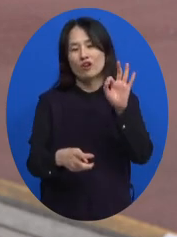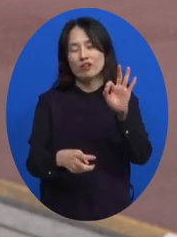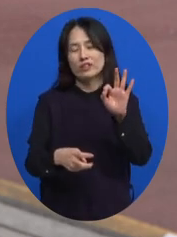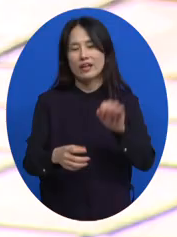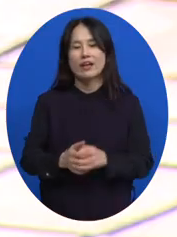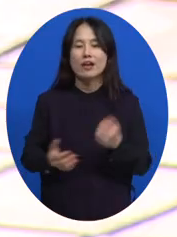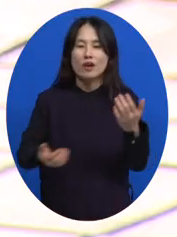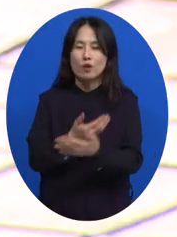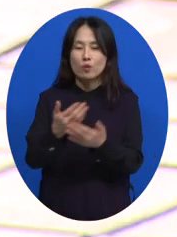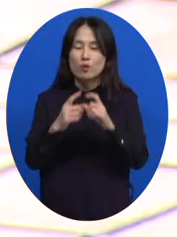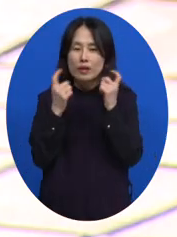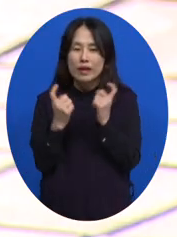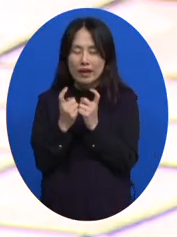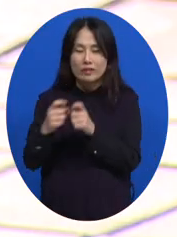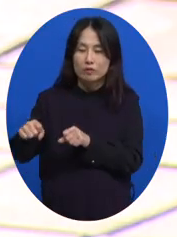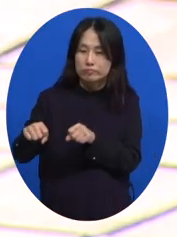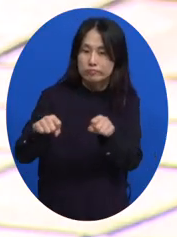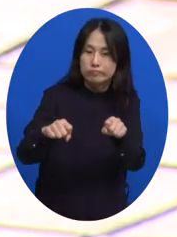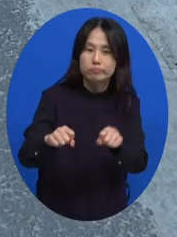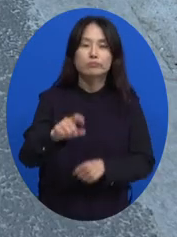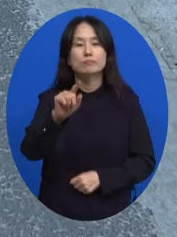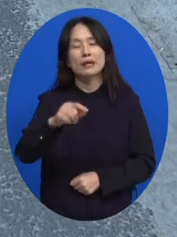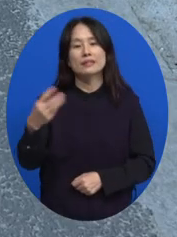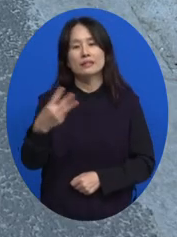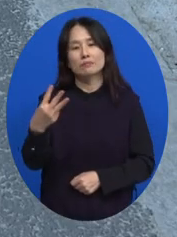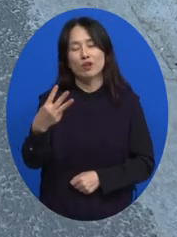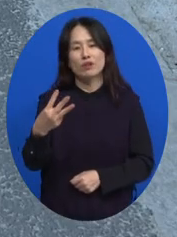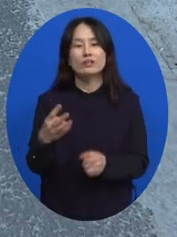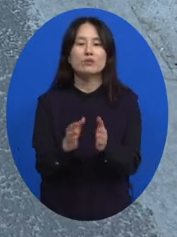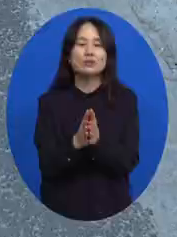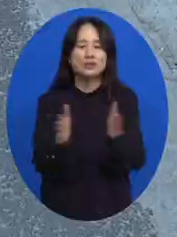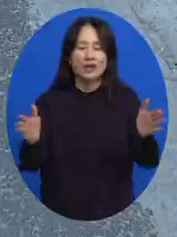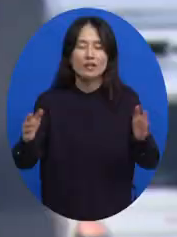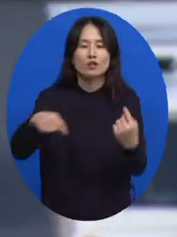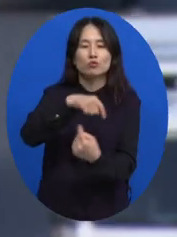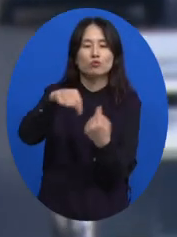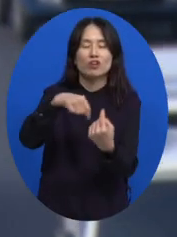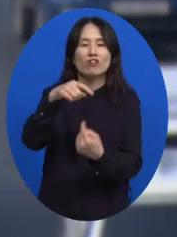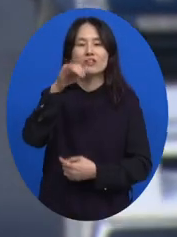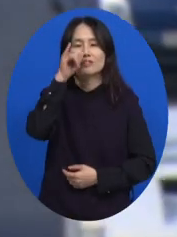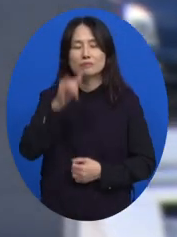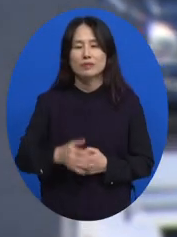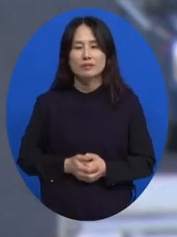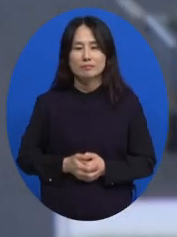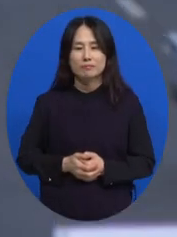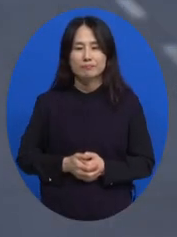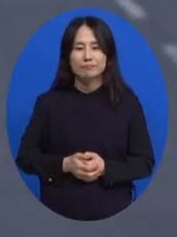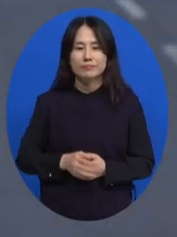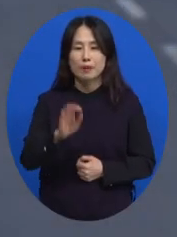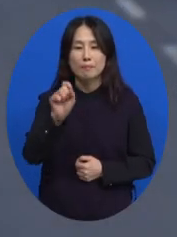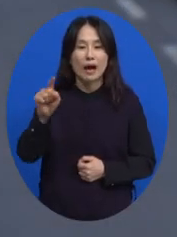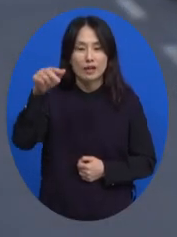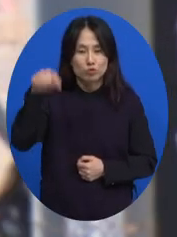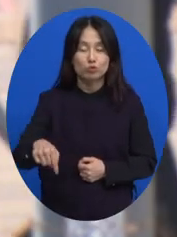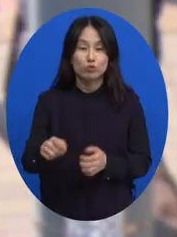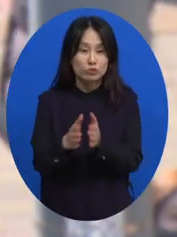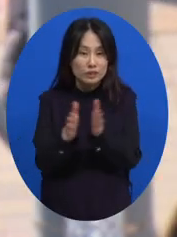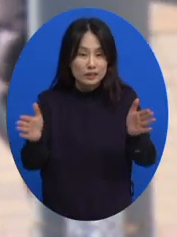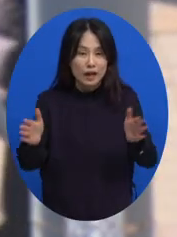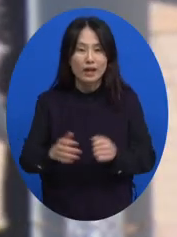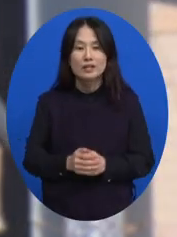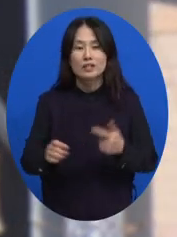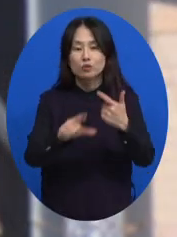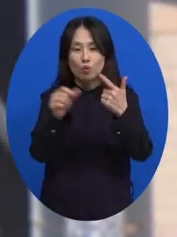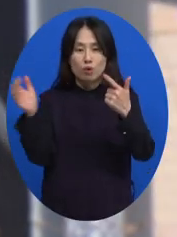이동장치, 전동킥보드 13,000여 대를 대상으로 서비스를 제공하며 파주를 시작으로 올 상반기 8개